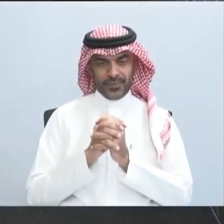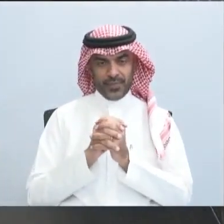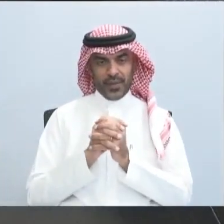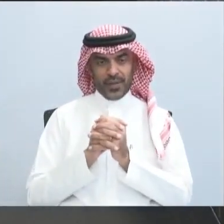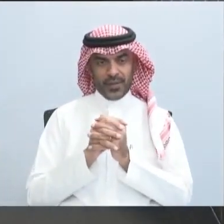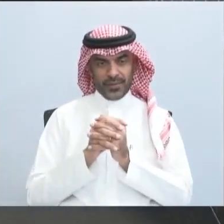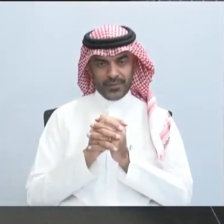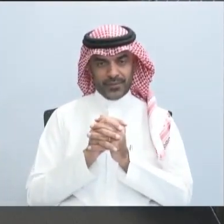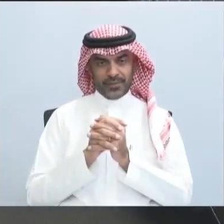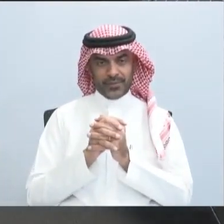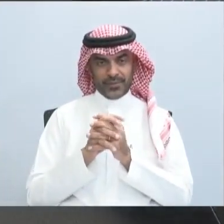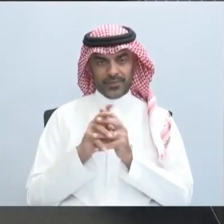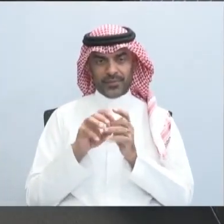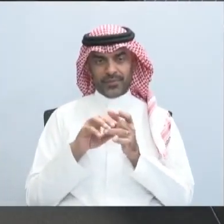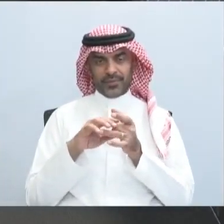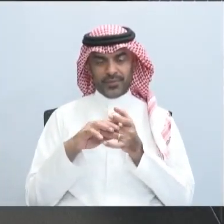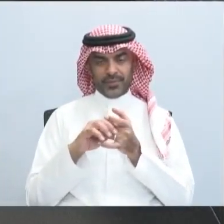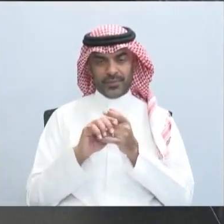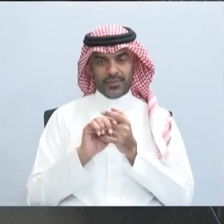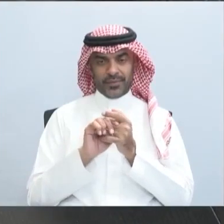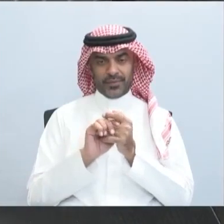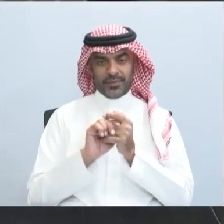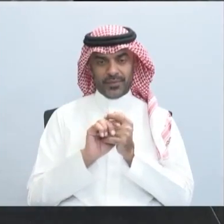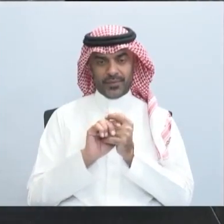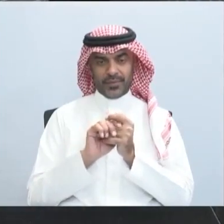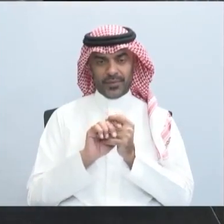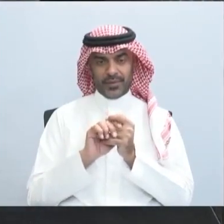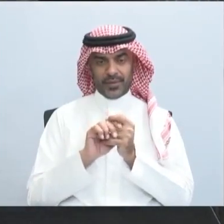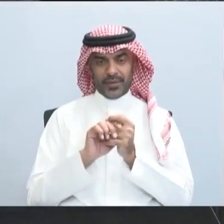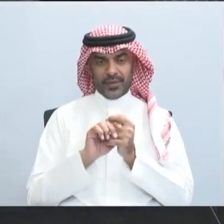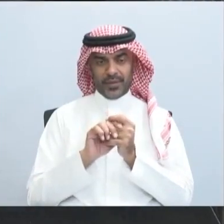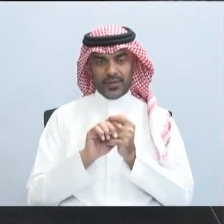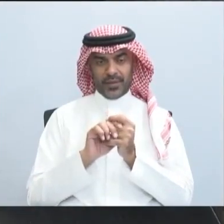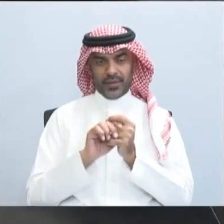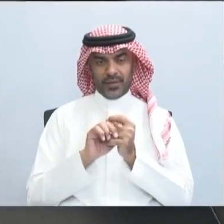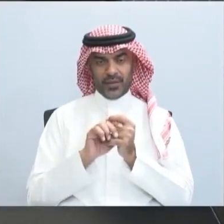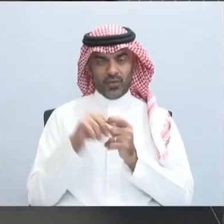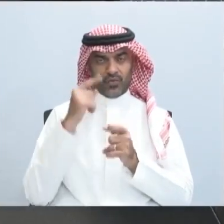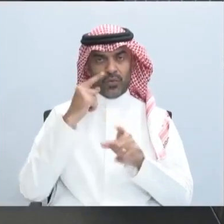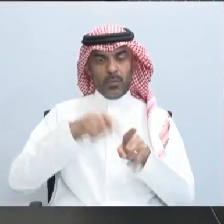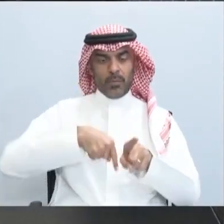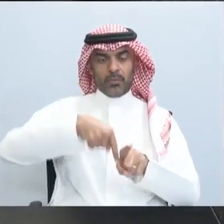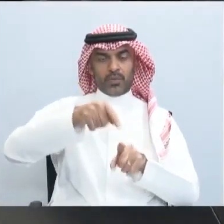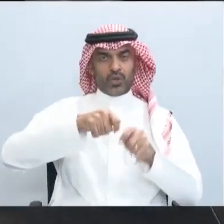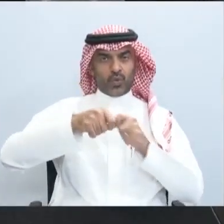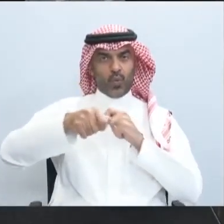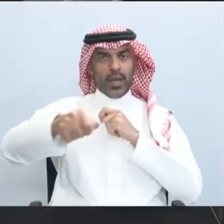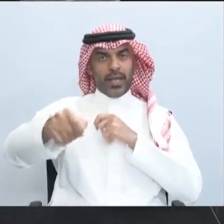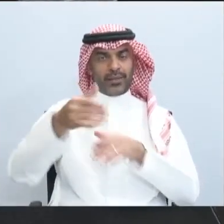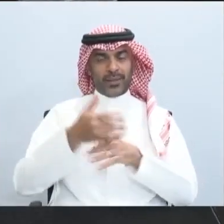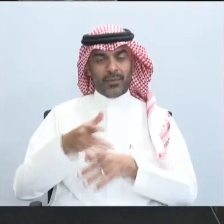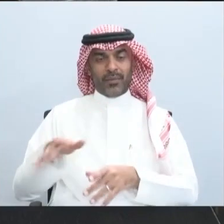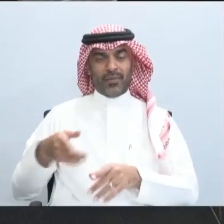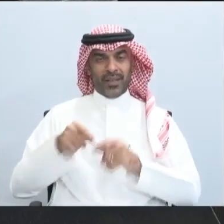نزيل المسطره لانها قصيره ونستخدم الان المسطره الطويله لان لدينا